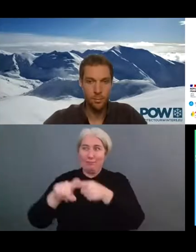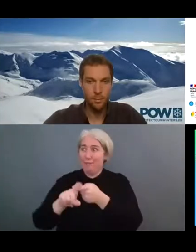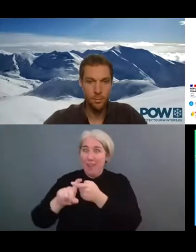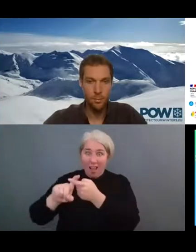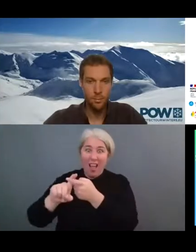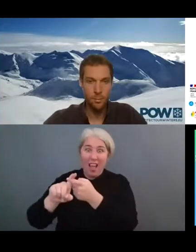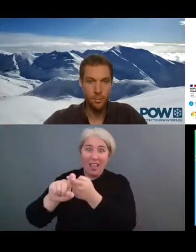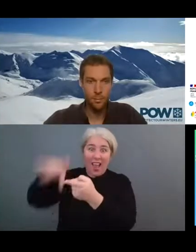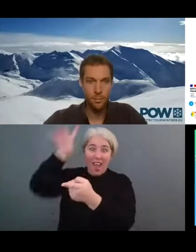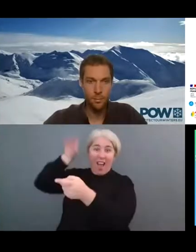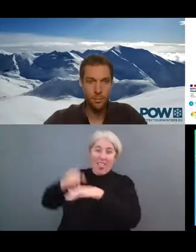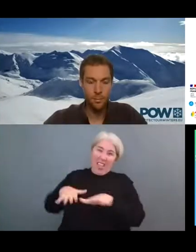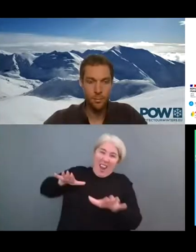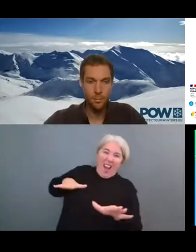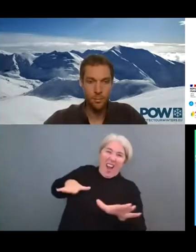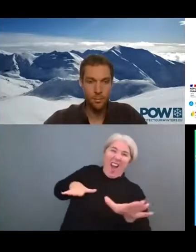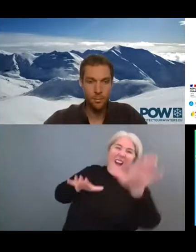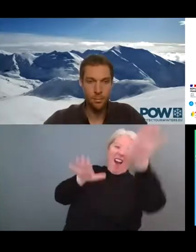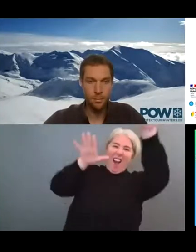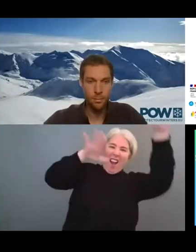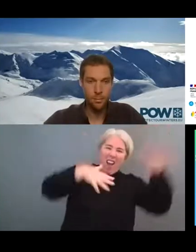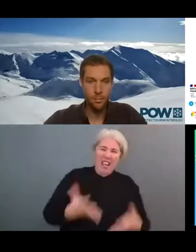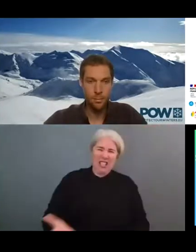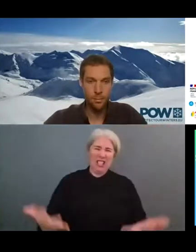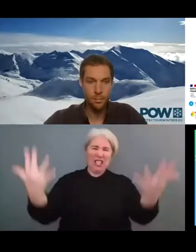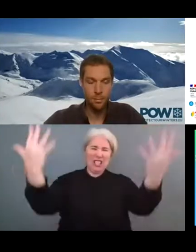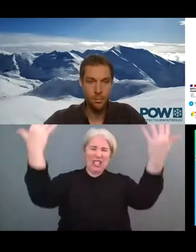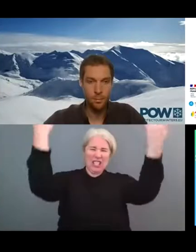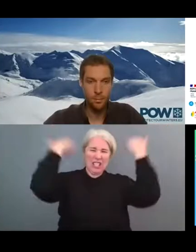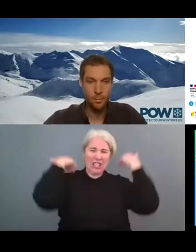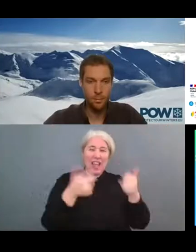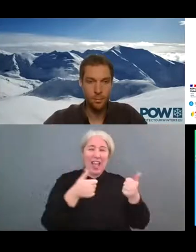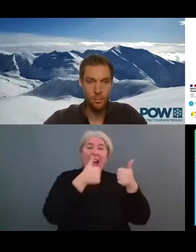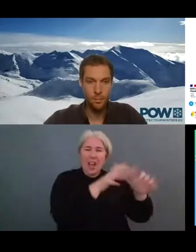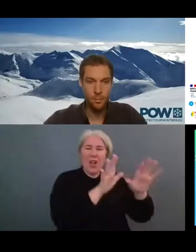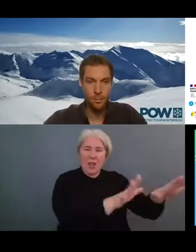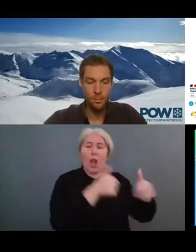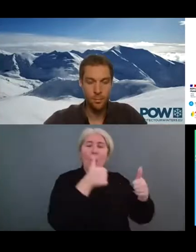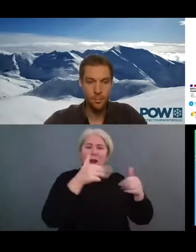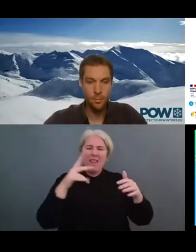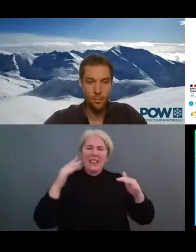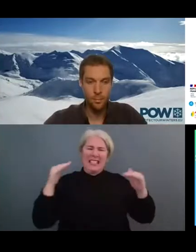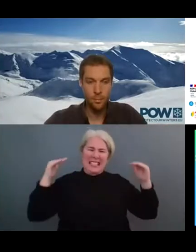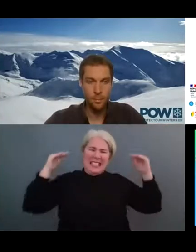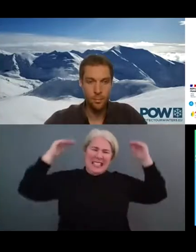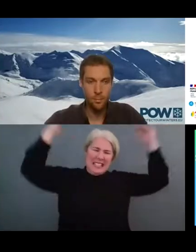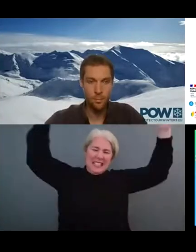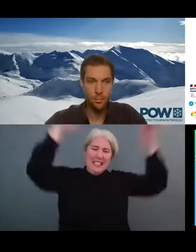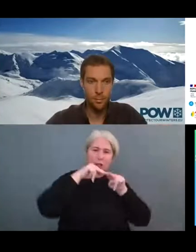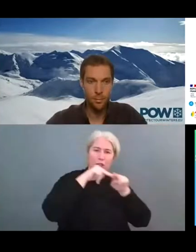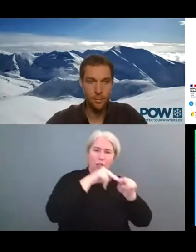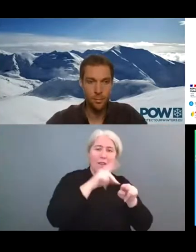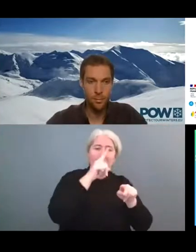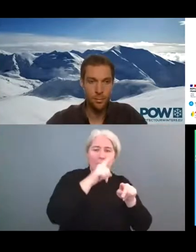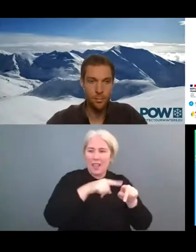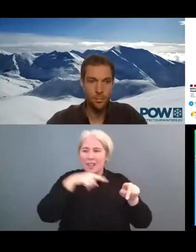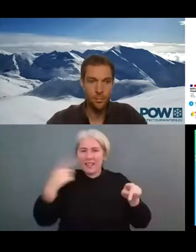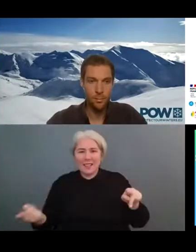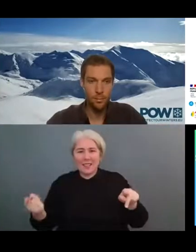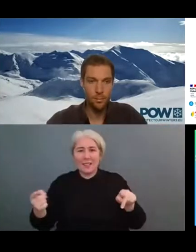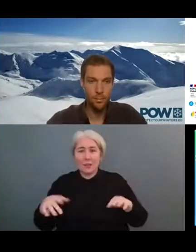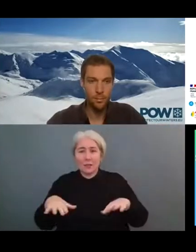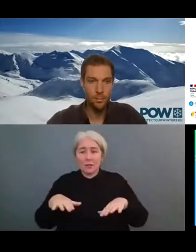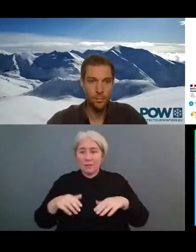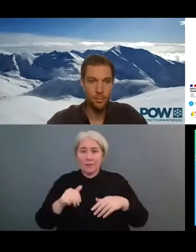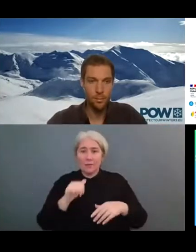partager avec les enfants, avec le plus grand nombre. Cette passion du sport et cette passion de l'environnement dans